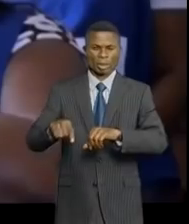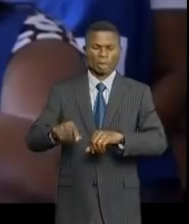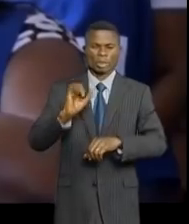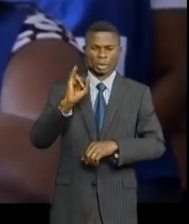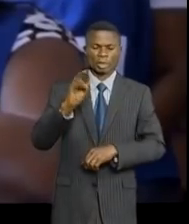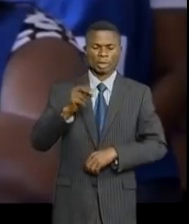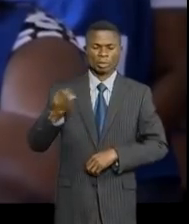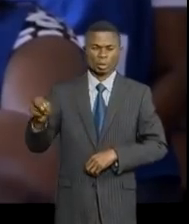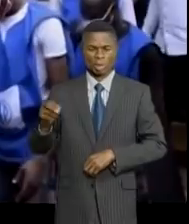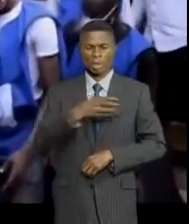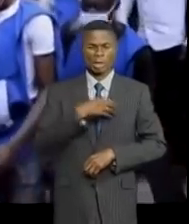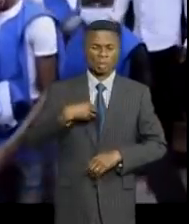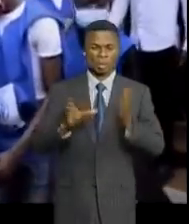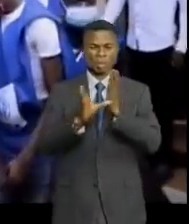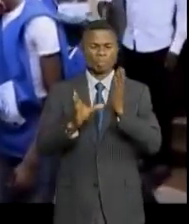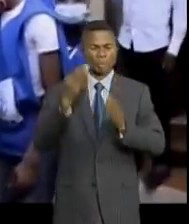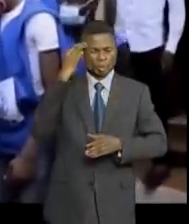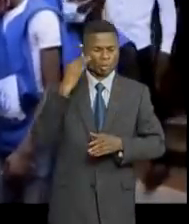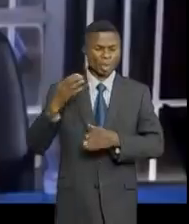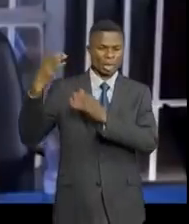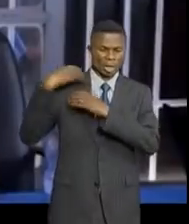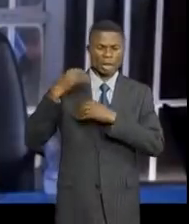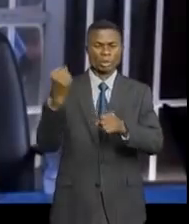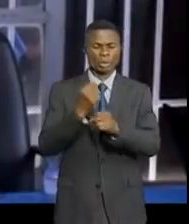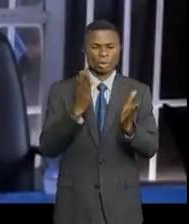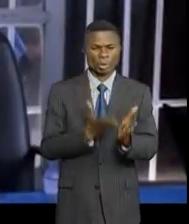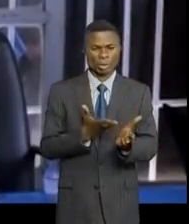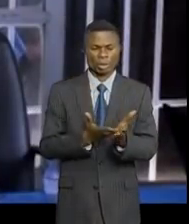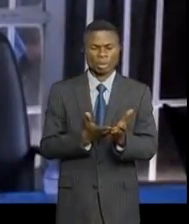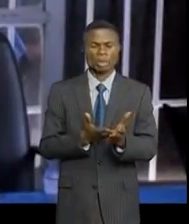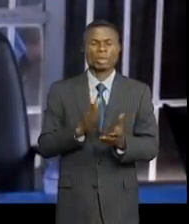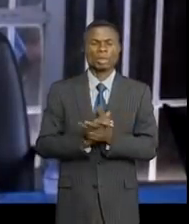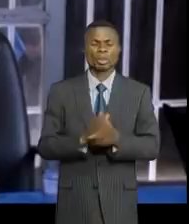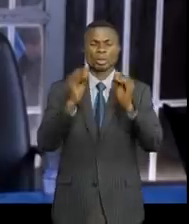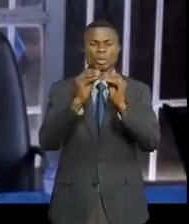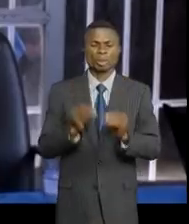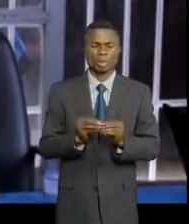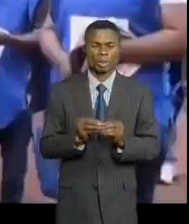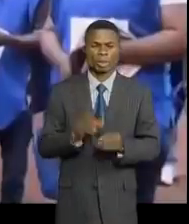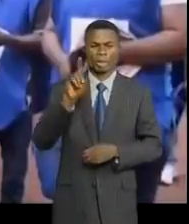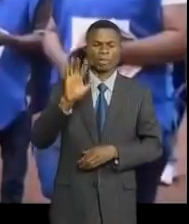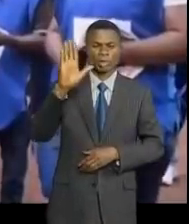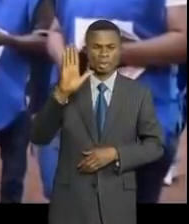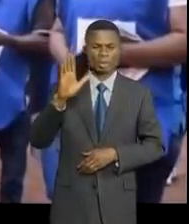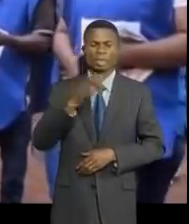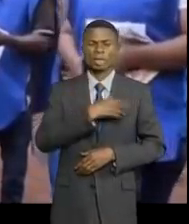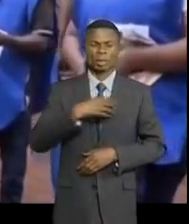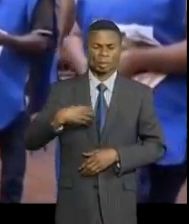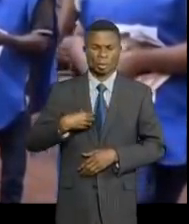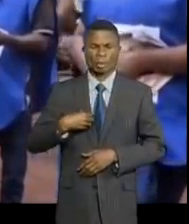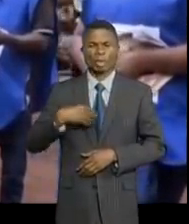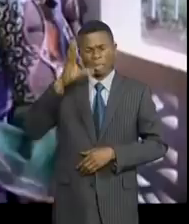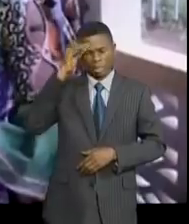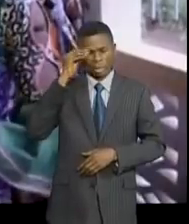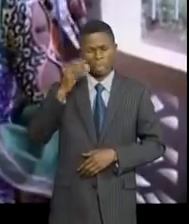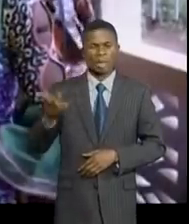était présidée par Madame la ministre provinciale en charge de l'emploi, Marie-Thérèse Tautoua. Au total, il y a eu 25 lauréats, dont 2 femmes pour la